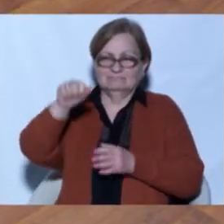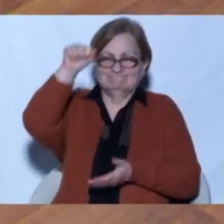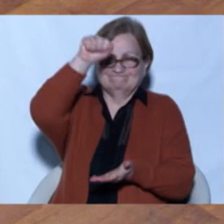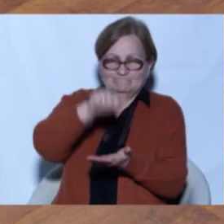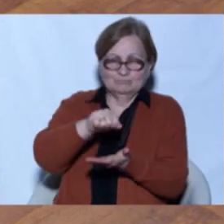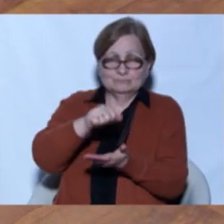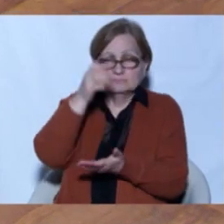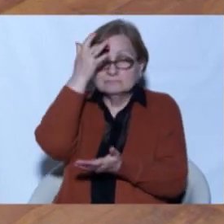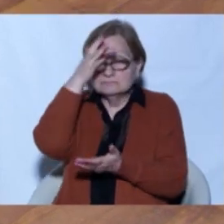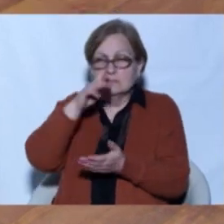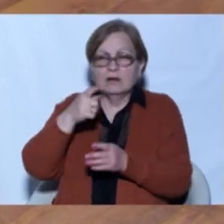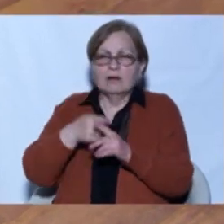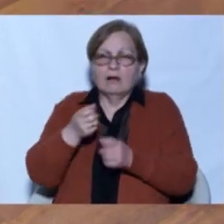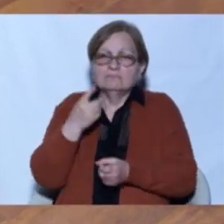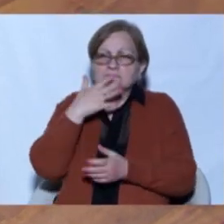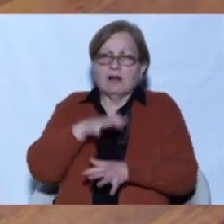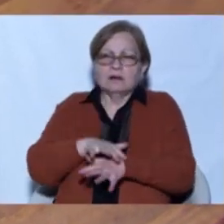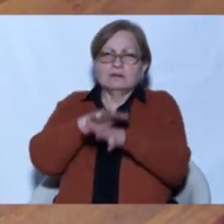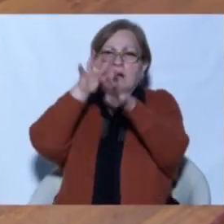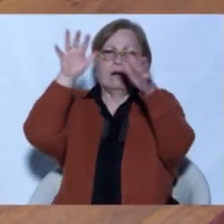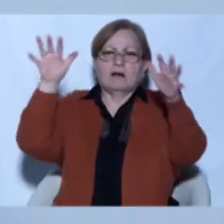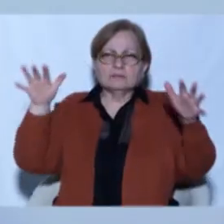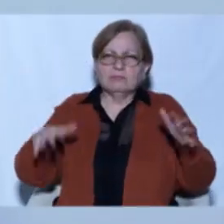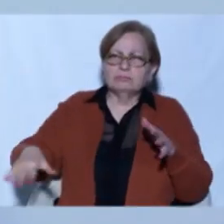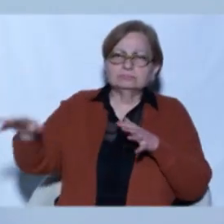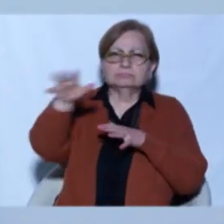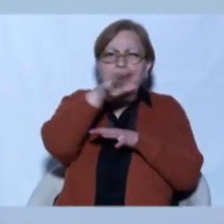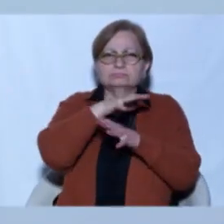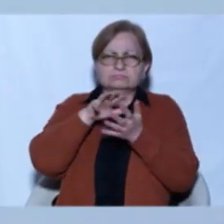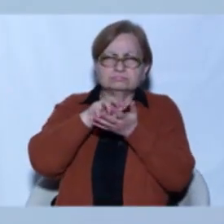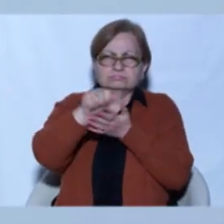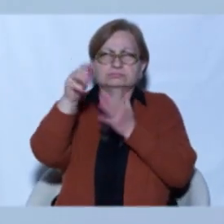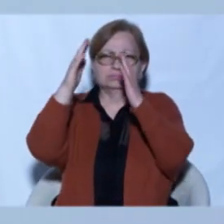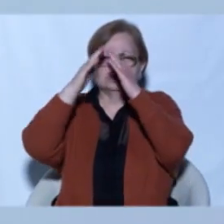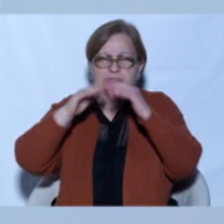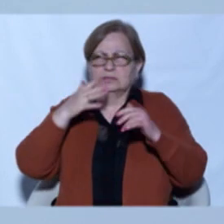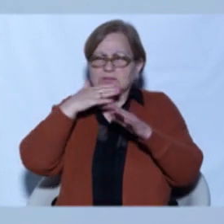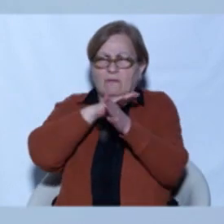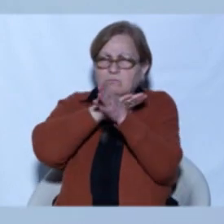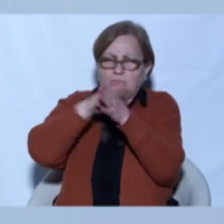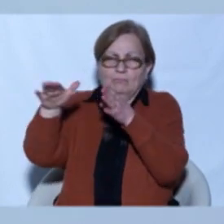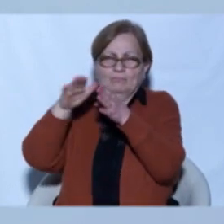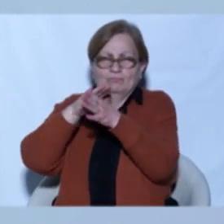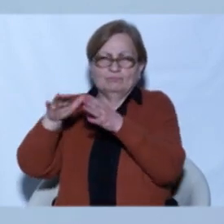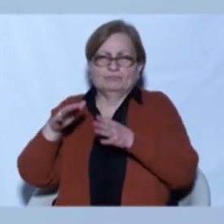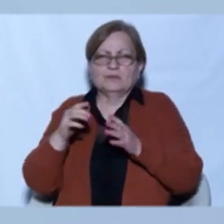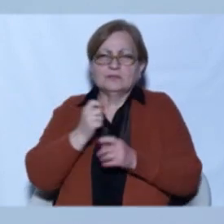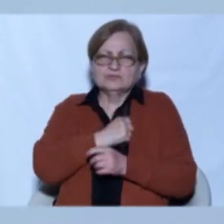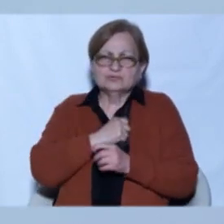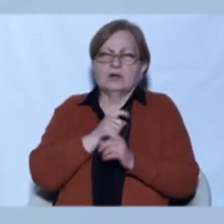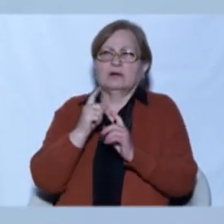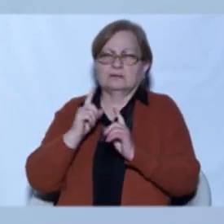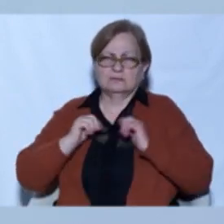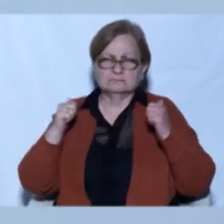დაეხურებინა თავს, ამის მერე წყალი გადმოვიდა, წალეკა ყველაფერი, კოშკი დაიტბორა, კოშკს ჯარი იცავდა, მოკლედ